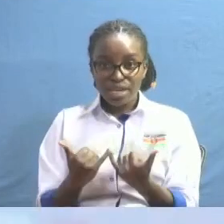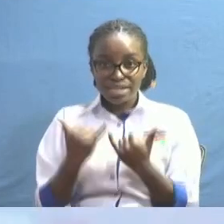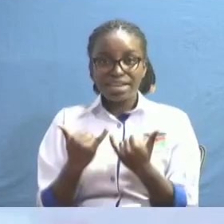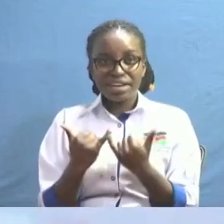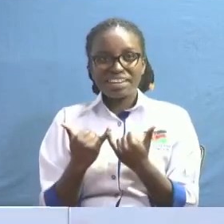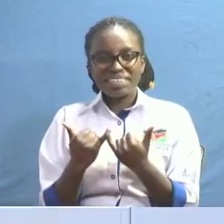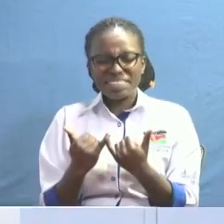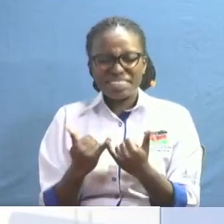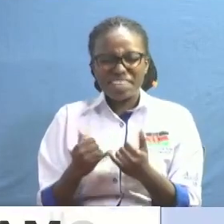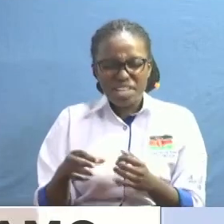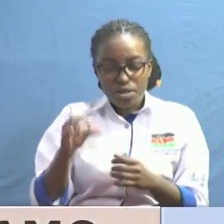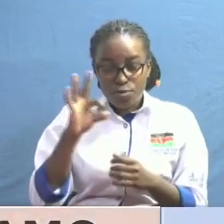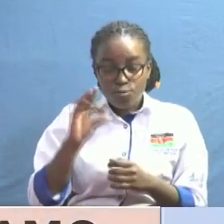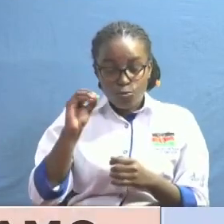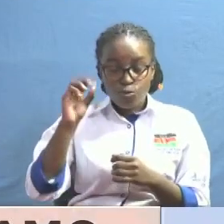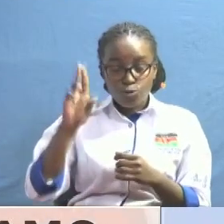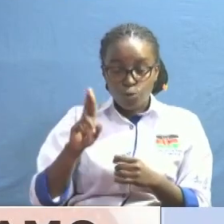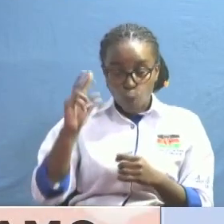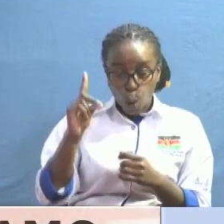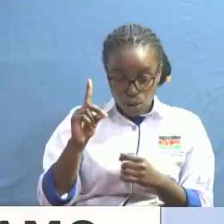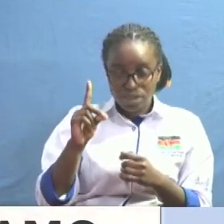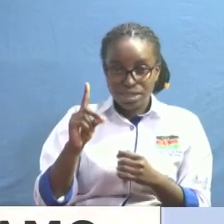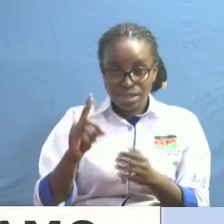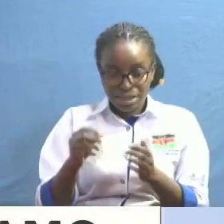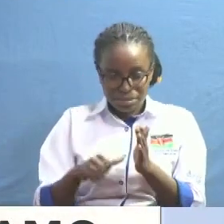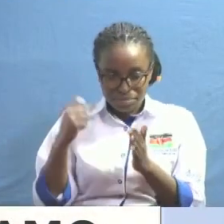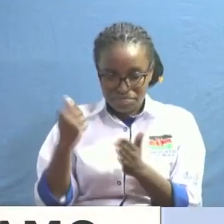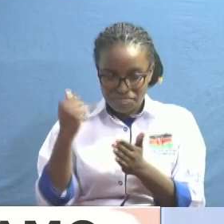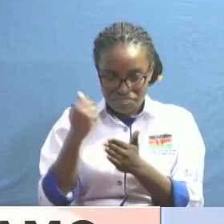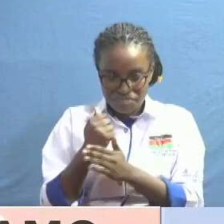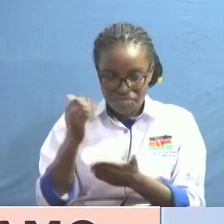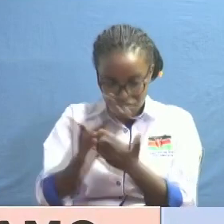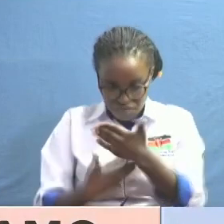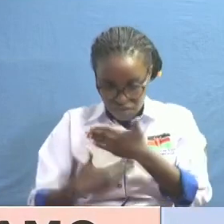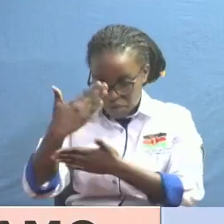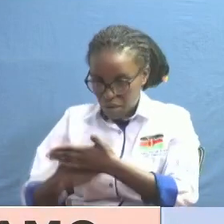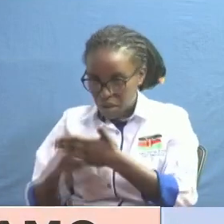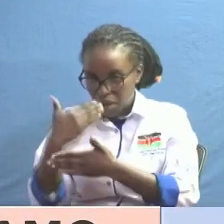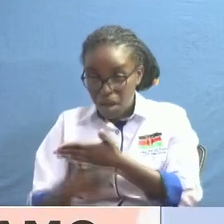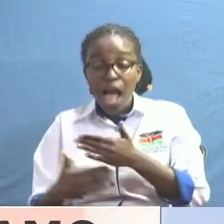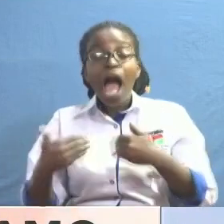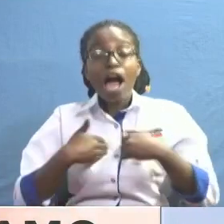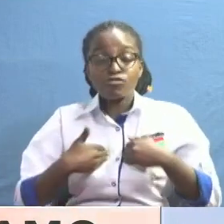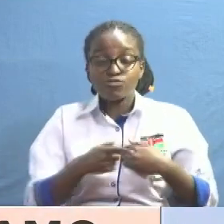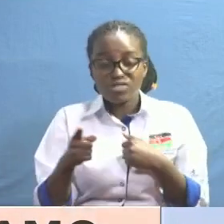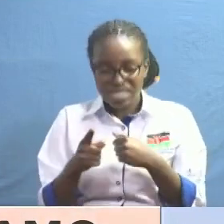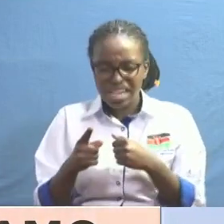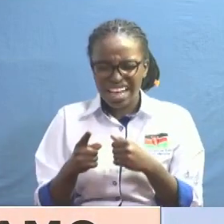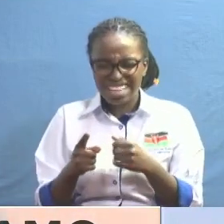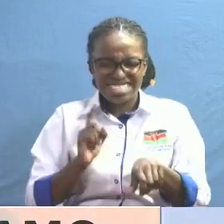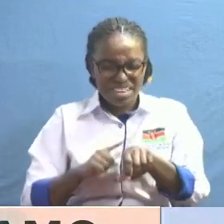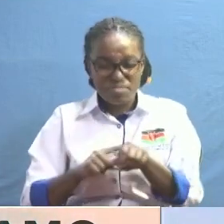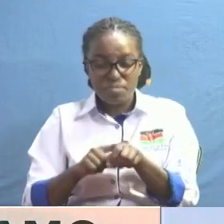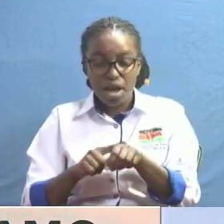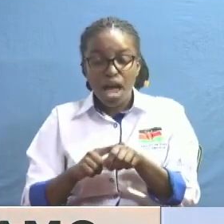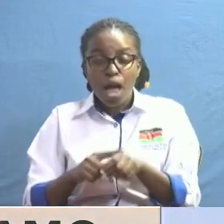wakfu wa Ford Kenya umechapisha taarifa kunradhi ikikana kuhusika katika ufadhili